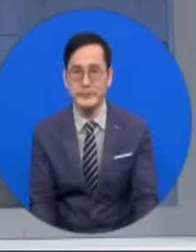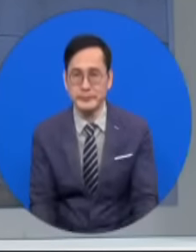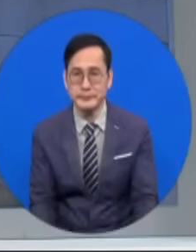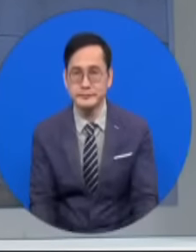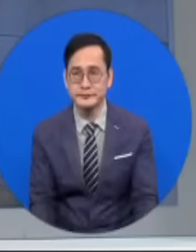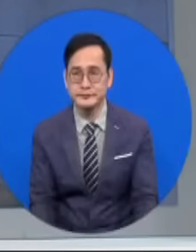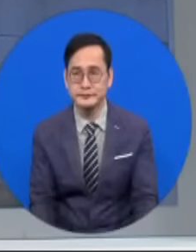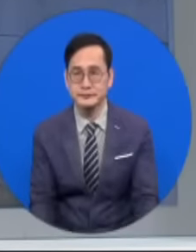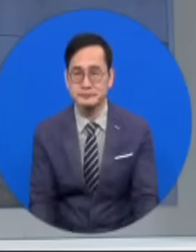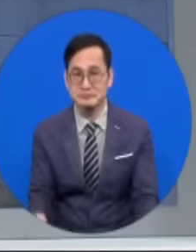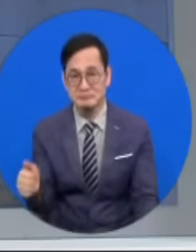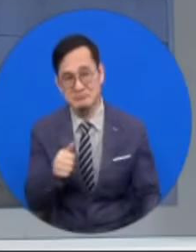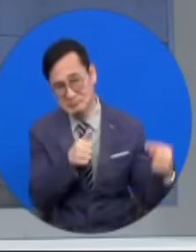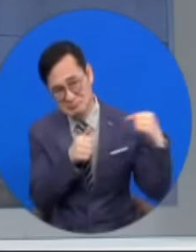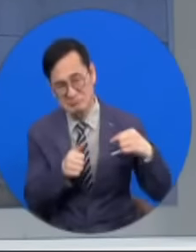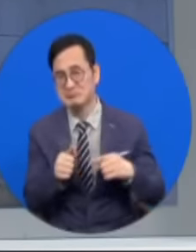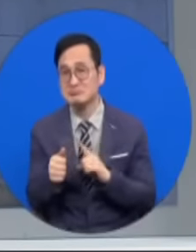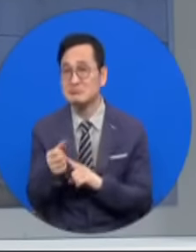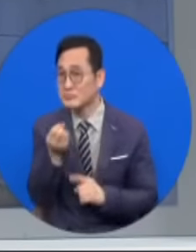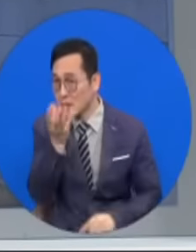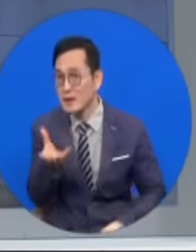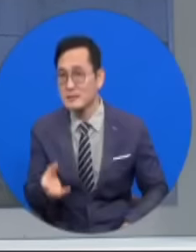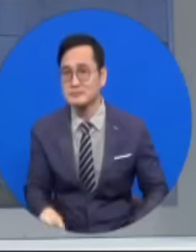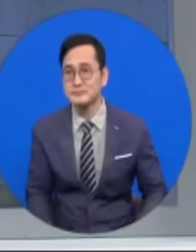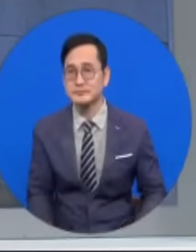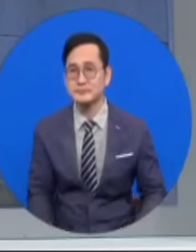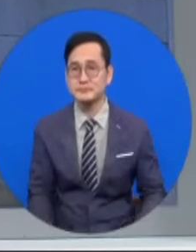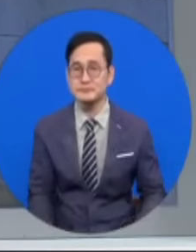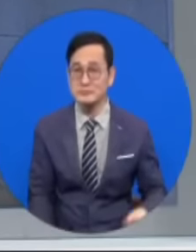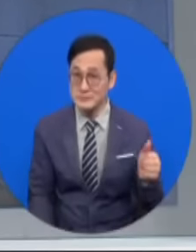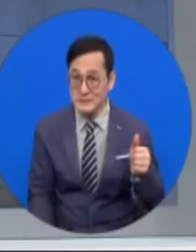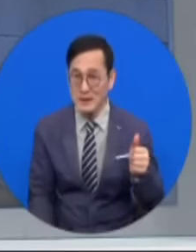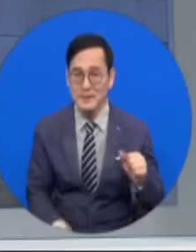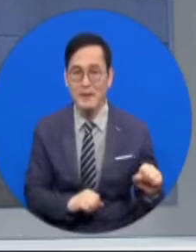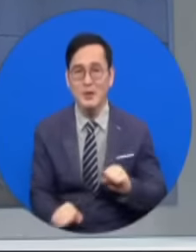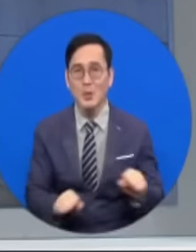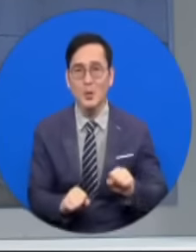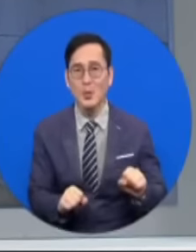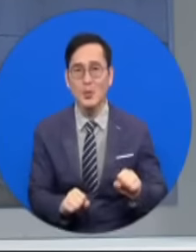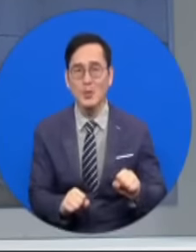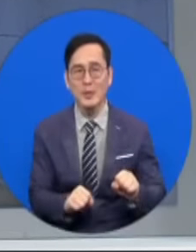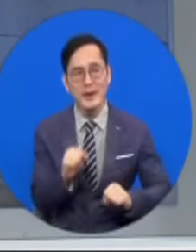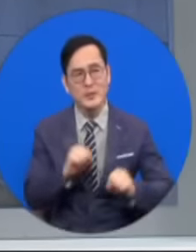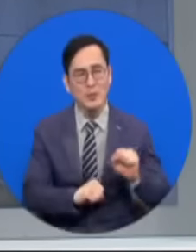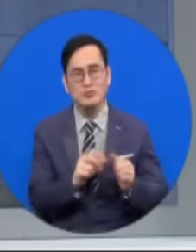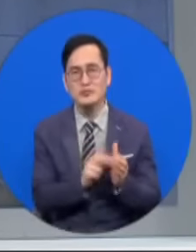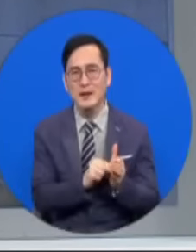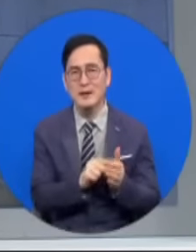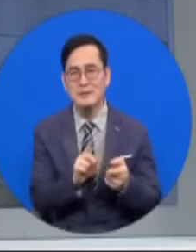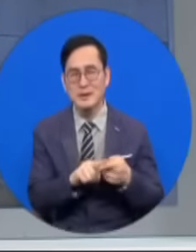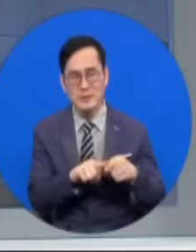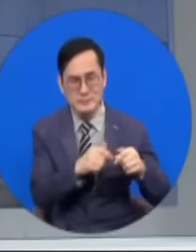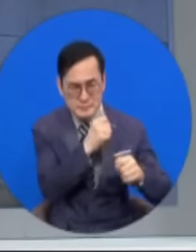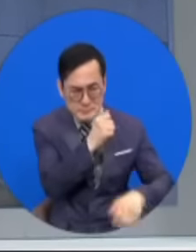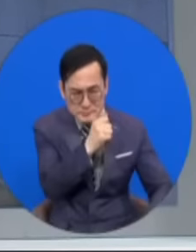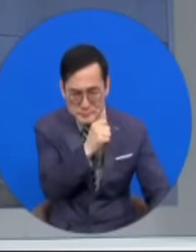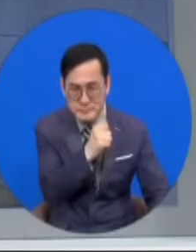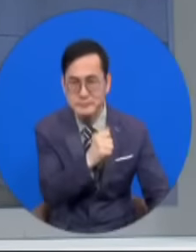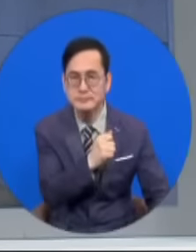했다 그럼 김만배 인물이 지난 대선 구매에서 어떤 역할을 했는지에 대해서 다시 주목받고 있다라는 내용도